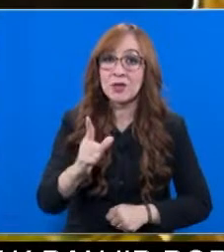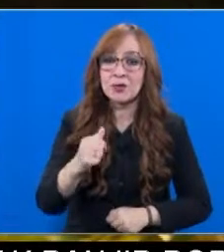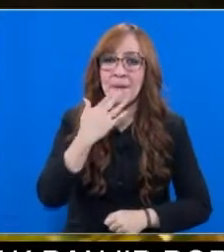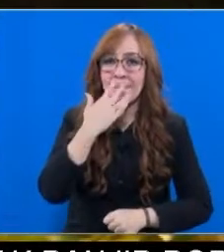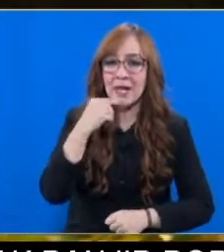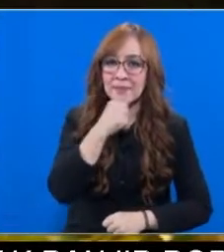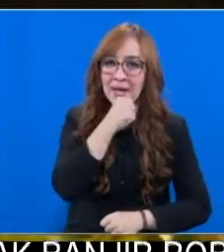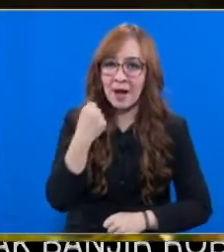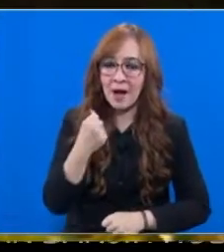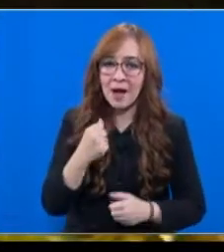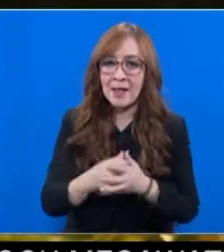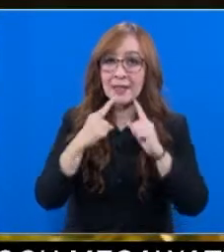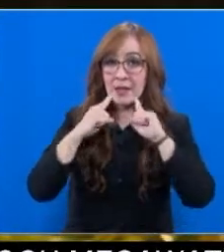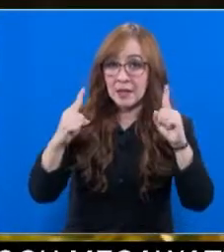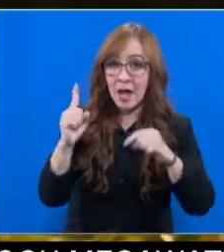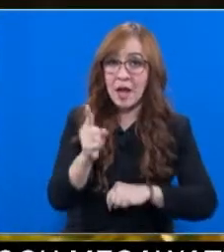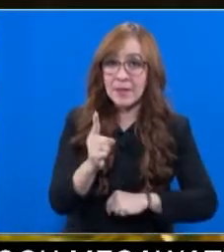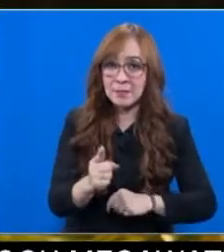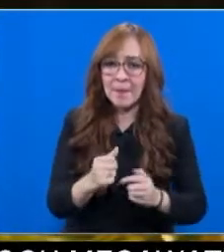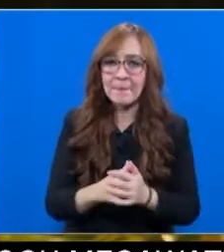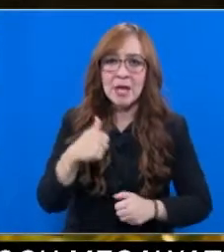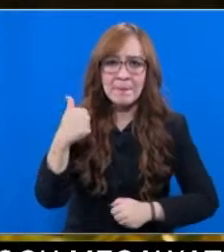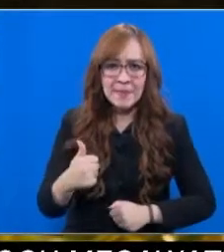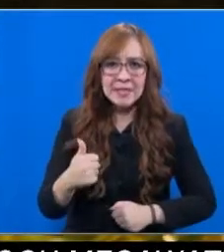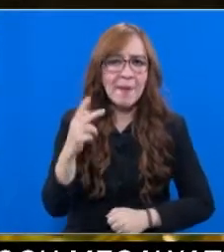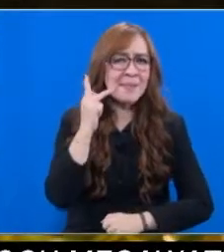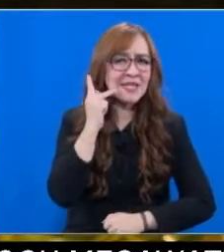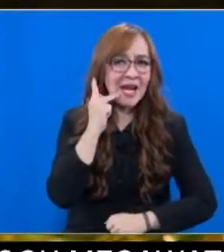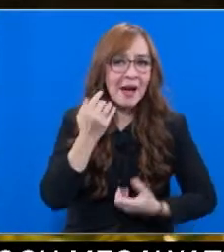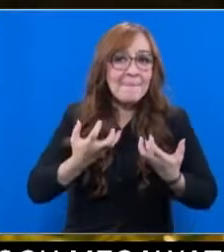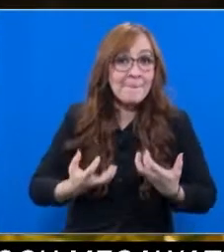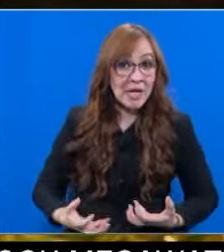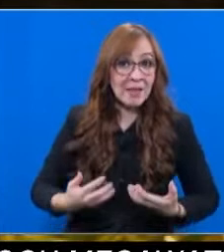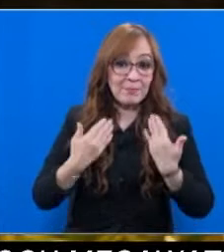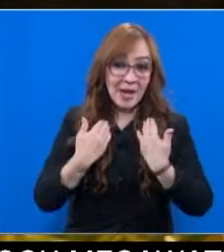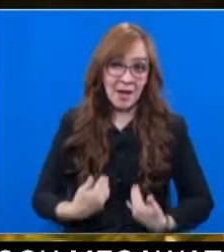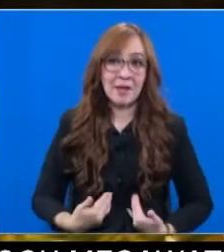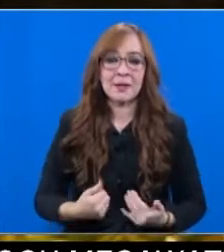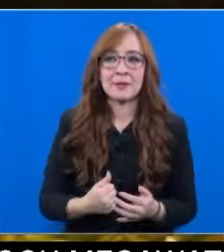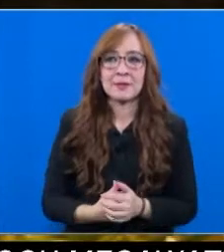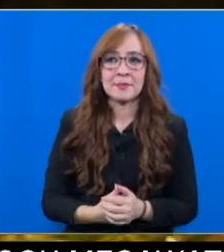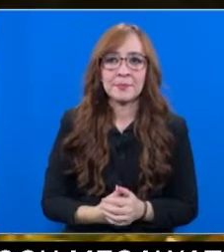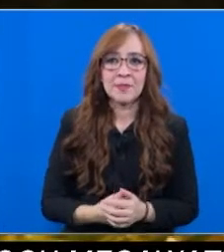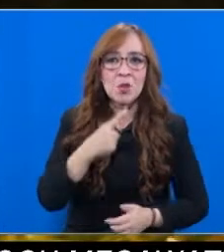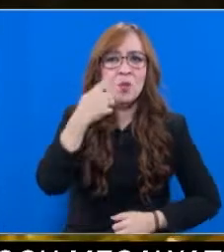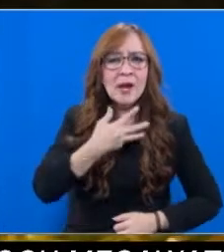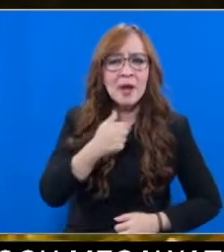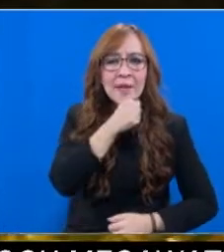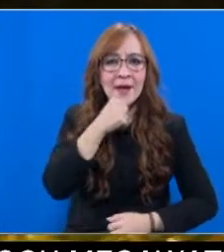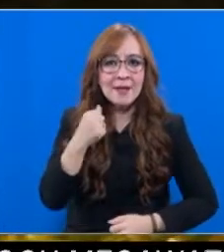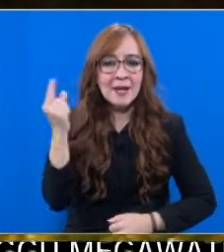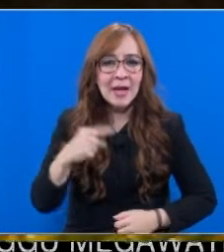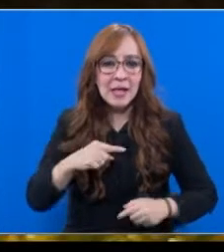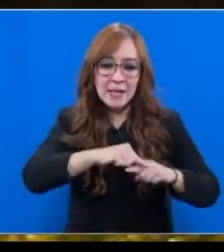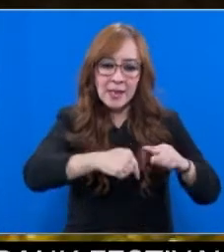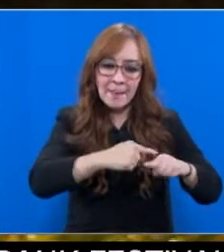ini populer karena dipercaya mampu menjaga berat badan. Warna merahnya didapatkan dari lapisan luar yang mengandung